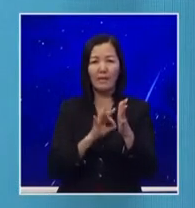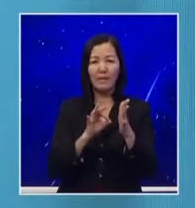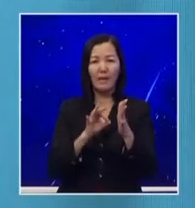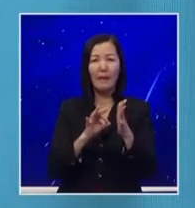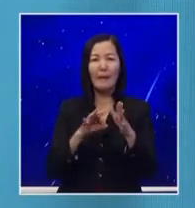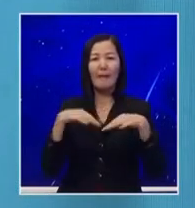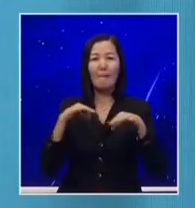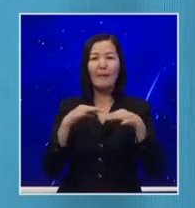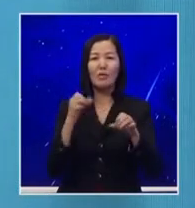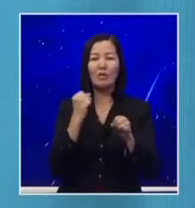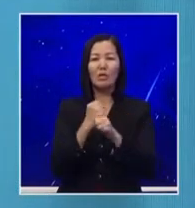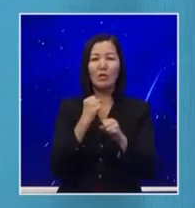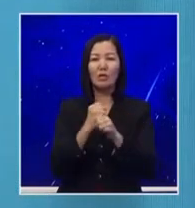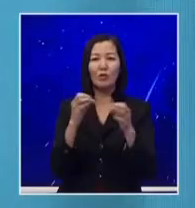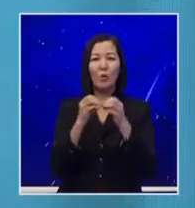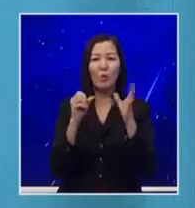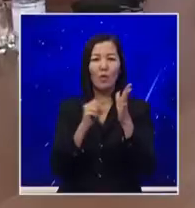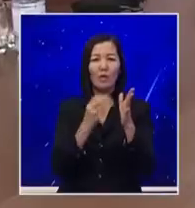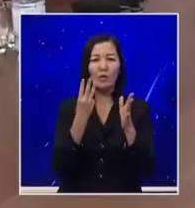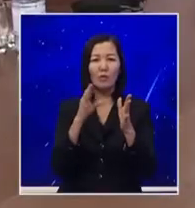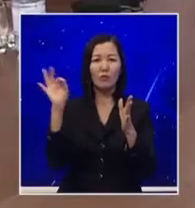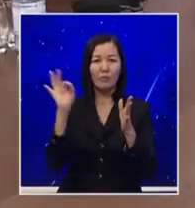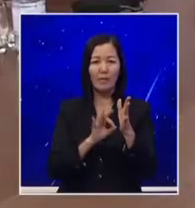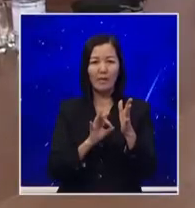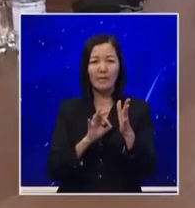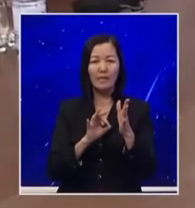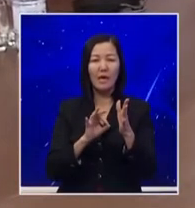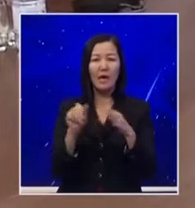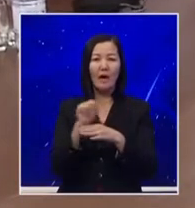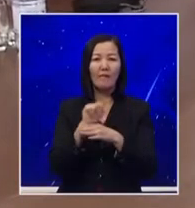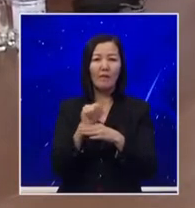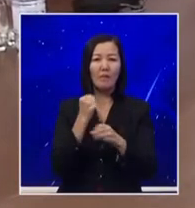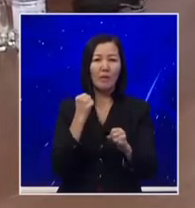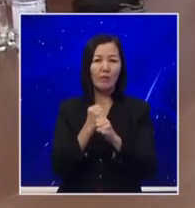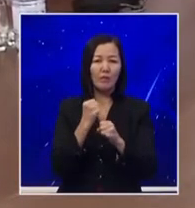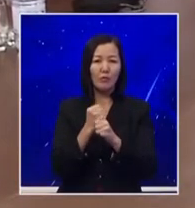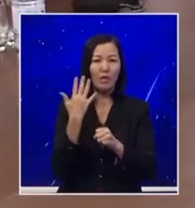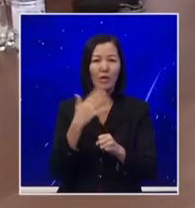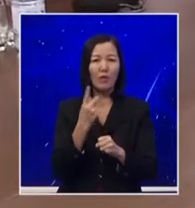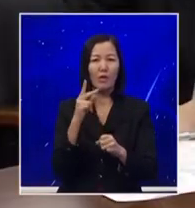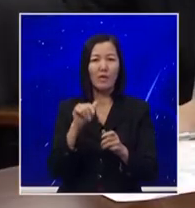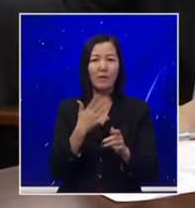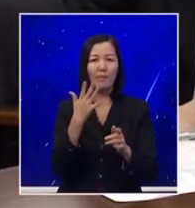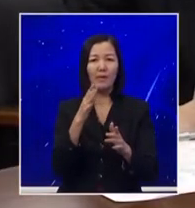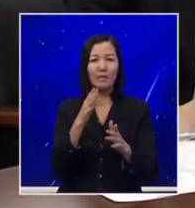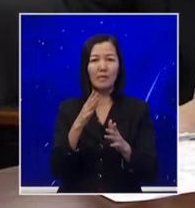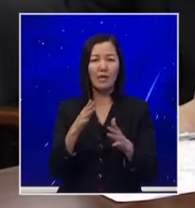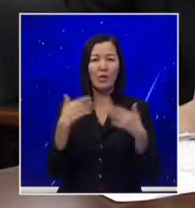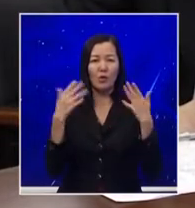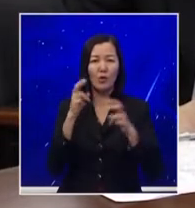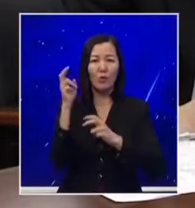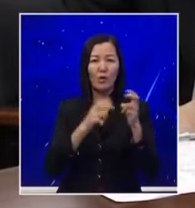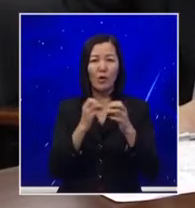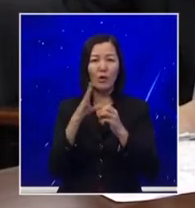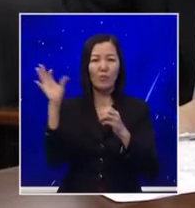машина жасауда 16.3%-ға, оның ішінде автомобиль жасауда 52.5%-ға. Сондай-ақ жеңіл өнеркәсіпте